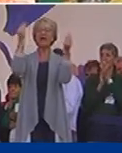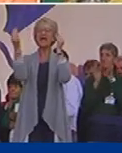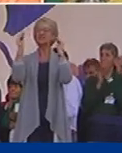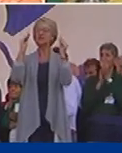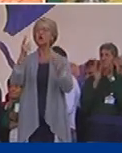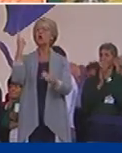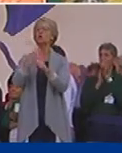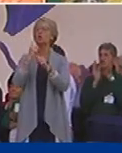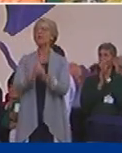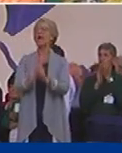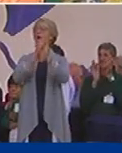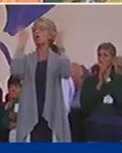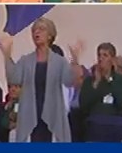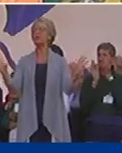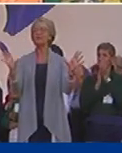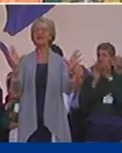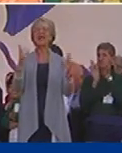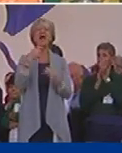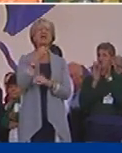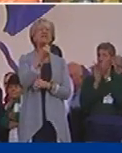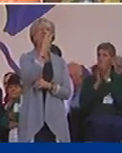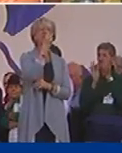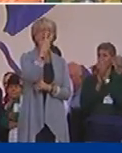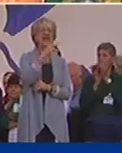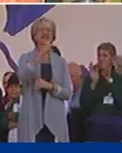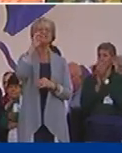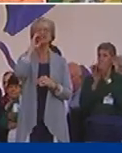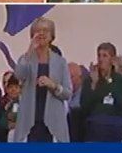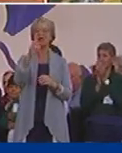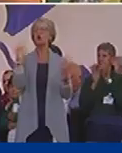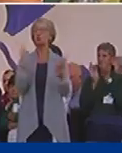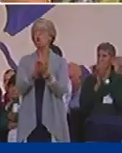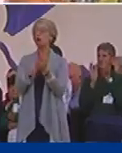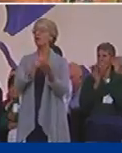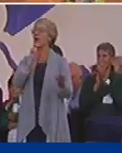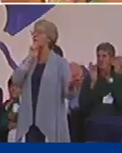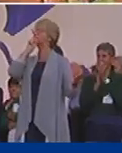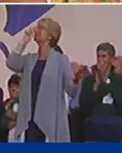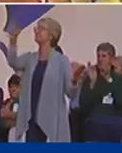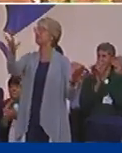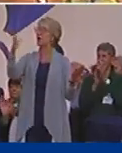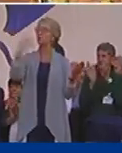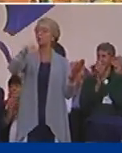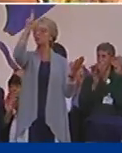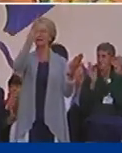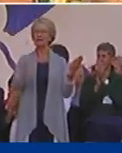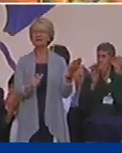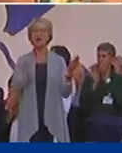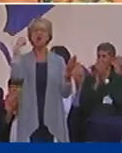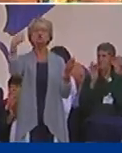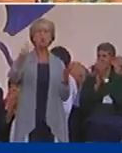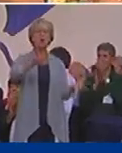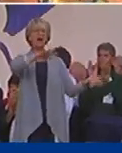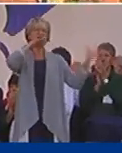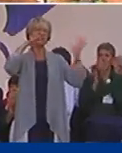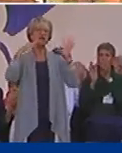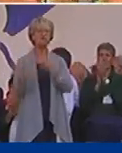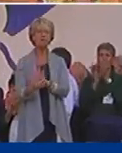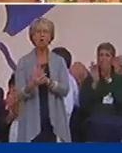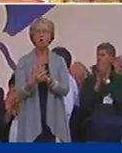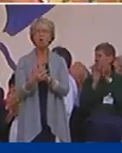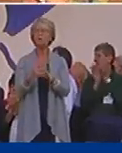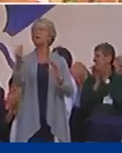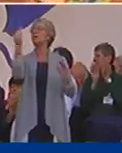liberare Firenze e la Toscana e dare un segnale a tutta Italia che la tua riforma te la